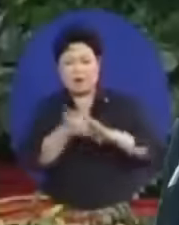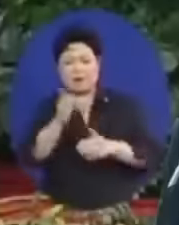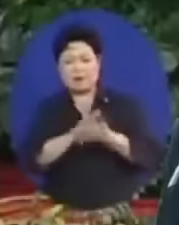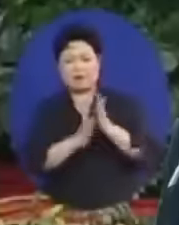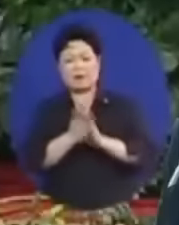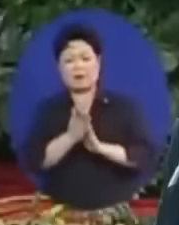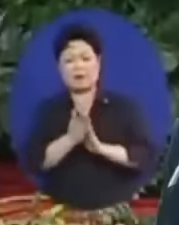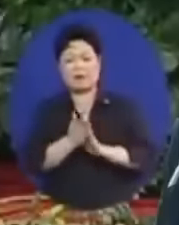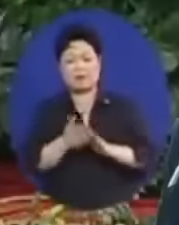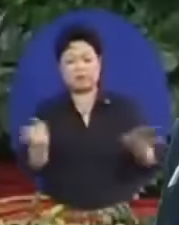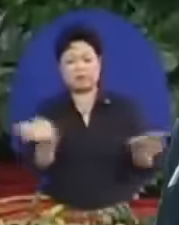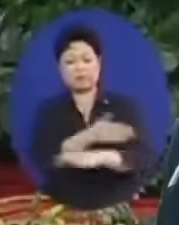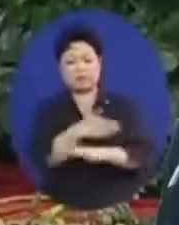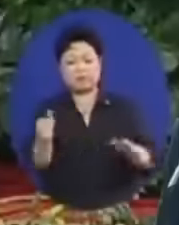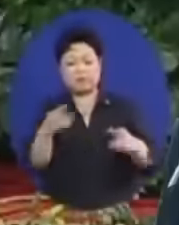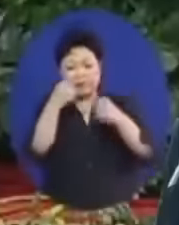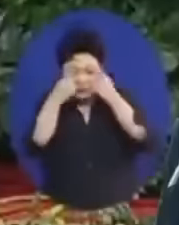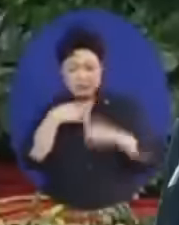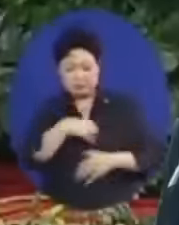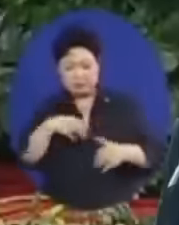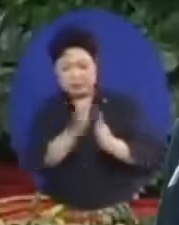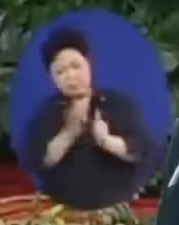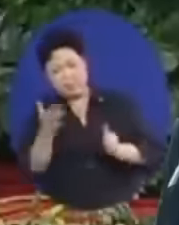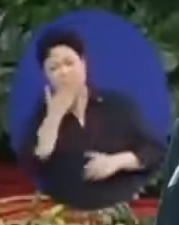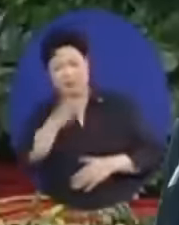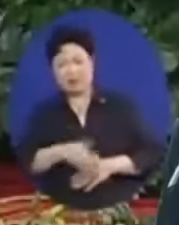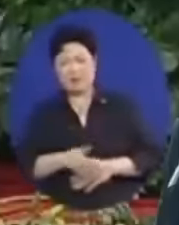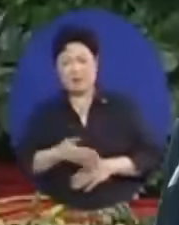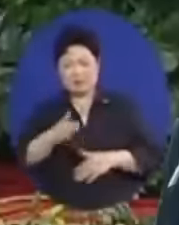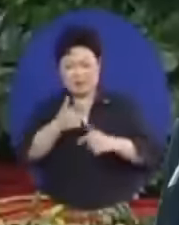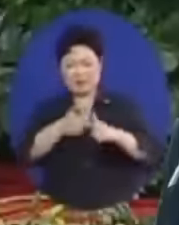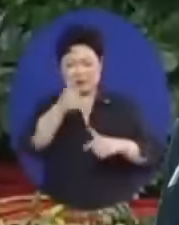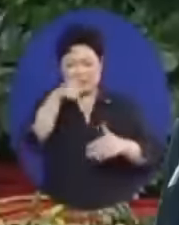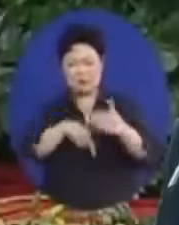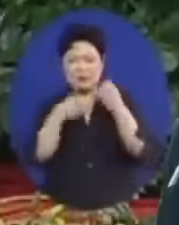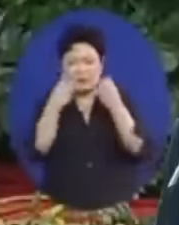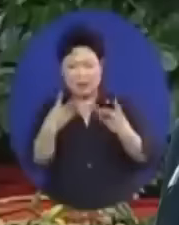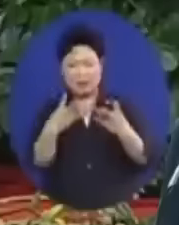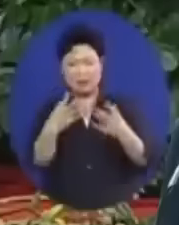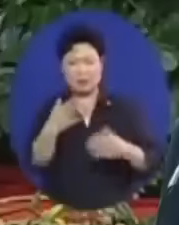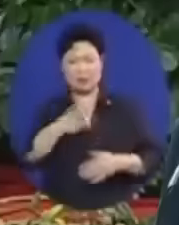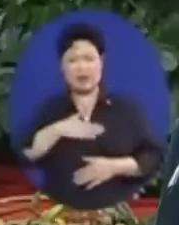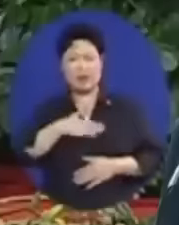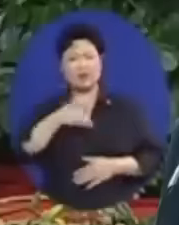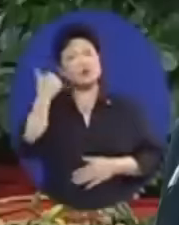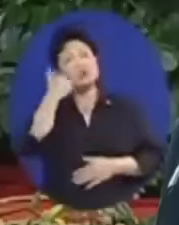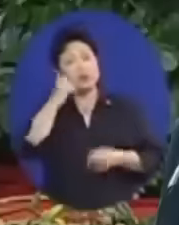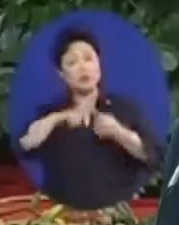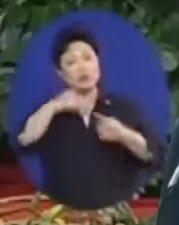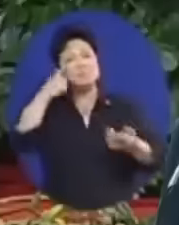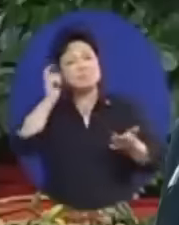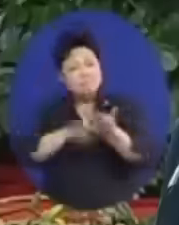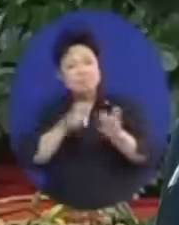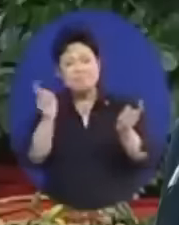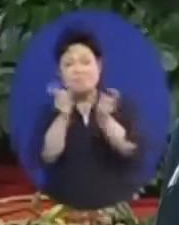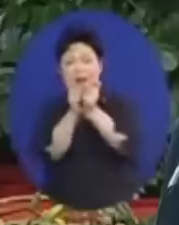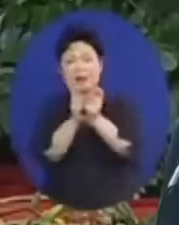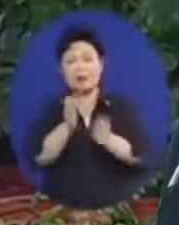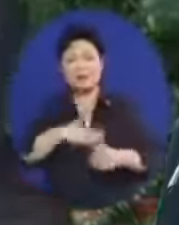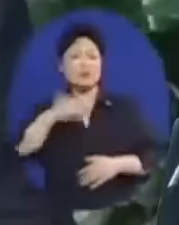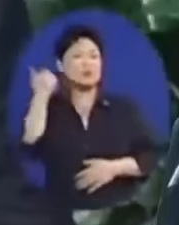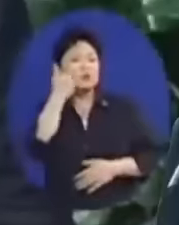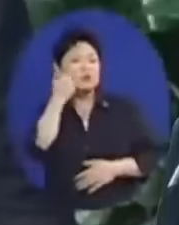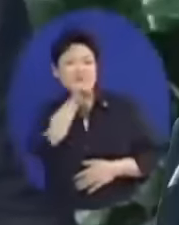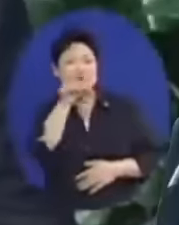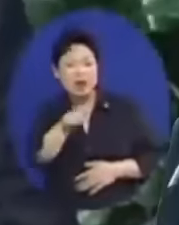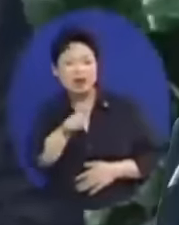고통, 죽음과 무의 슬픔에서 벗어나게 됩니다. 그리고 예수님 안에서 새로운 정체성을 발견하게 되는 것입니다. 나는 누구냐?